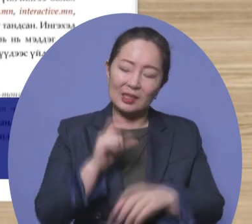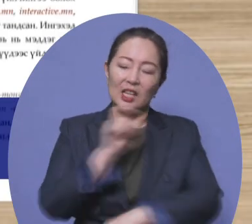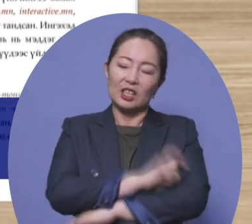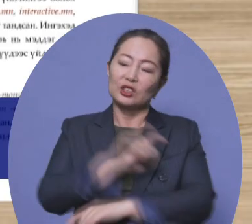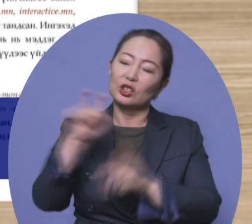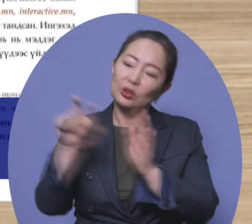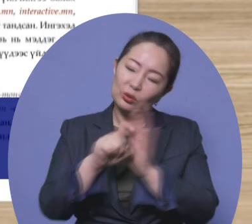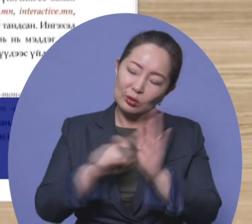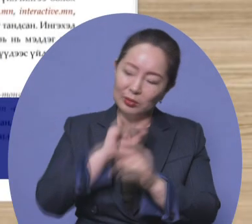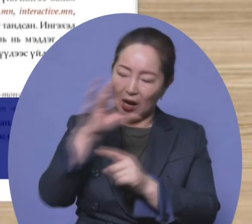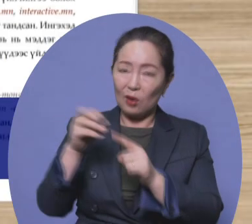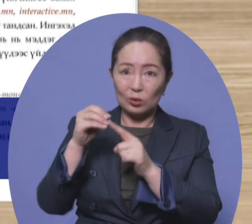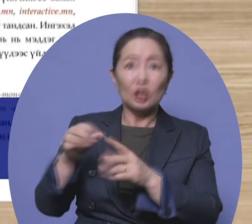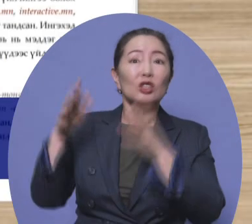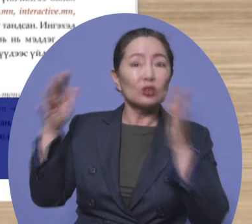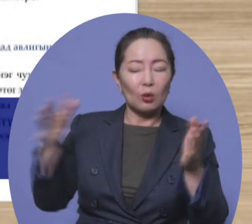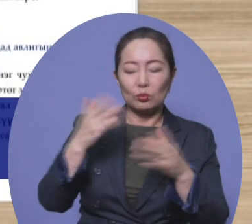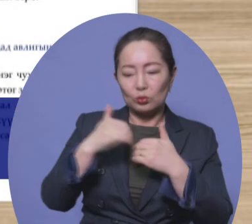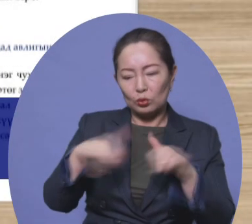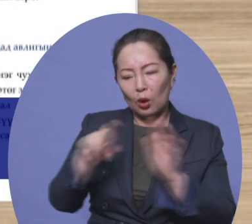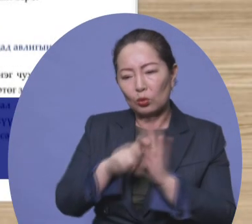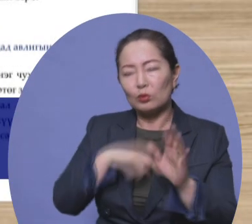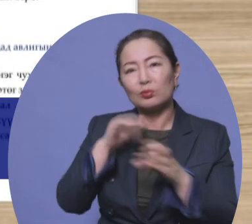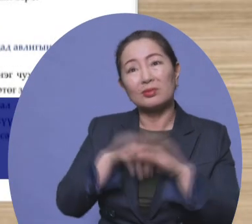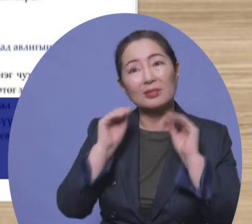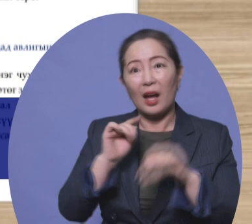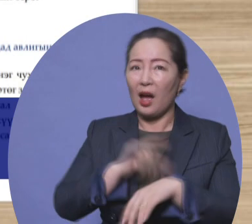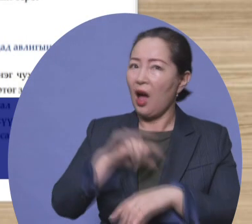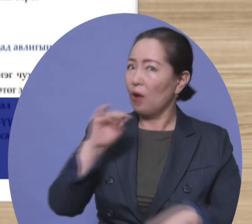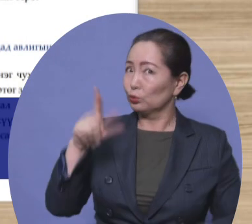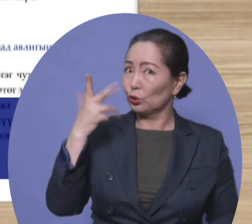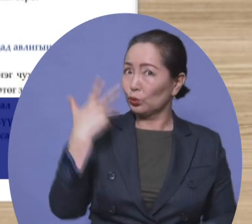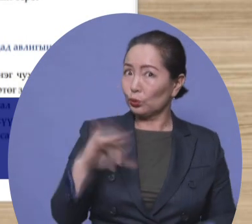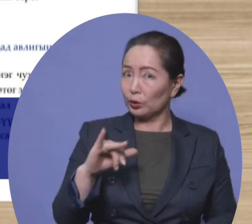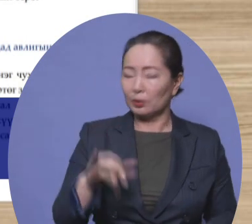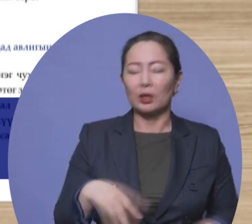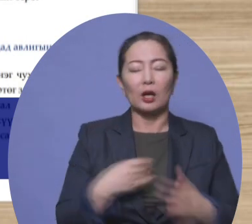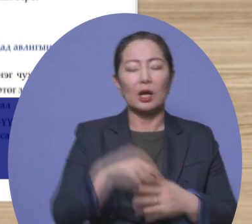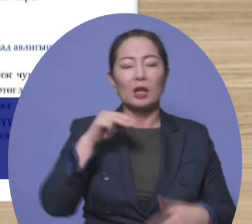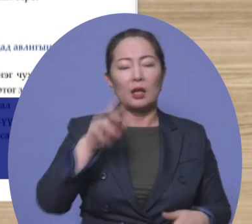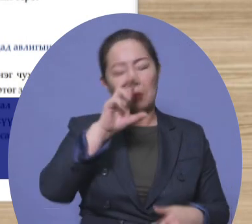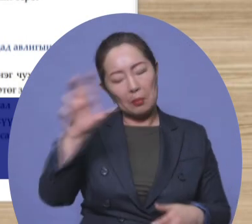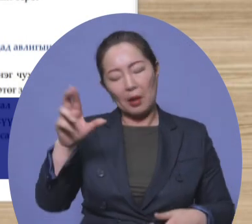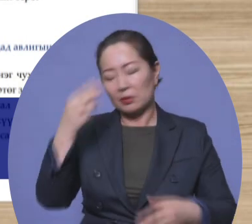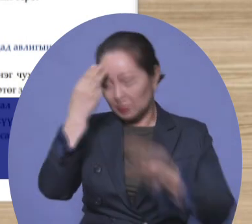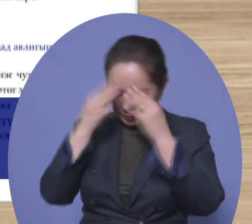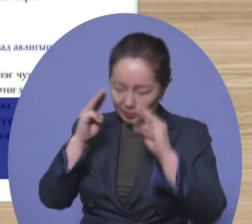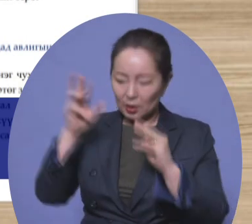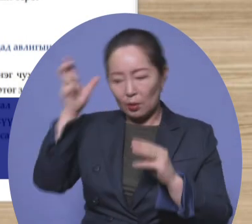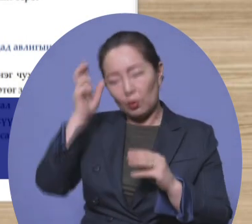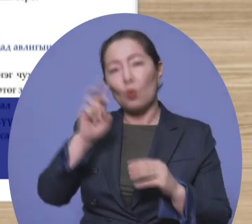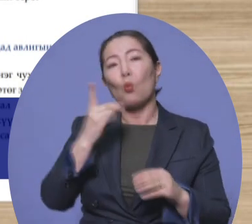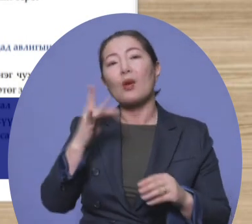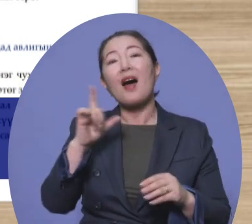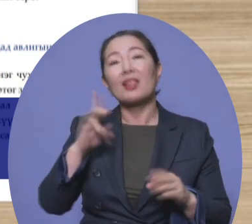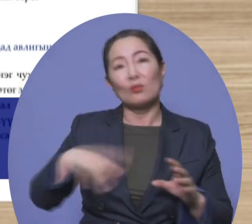хичээлийн хөтөлбөр нь том учраас бидний тусгаарсан хөтөлбөр оруулж өгч амжихгүй. А тийм учраас төрийнс байгууллагын эрдэмтдийн байгууллага босцлог